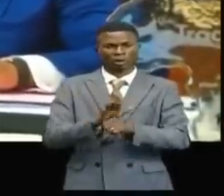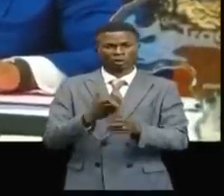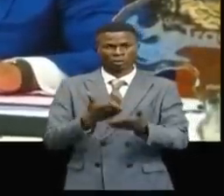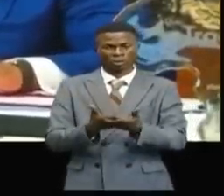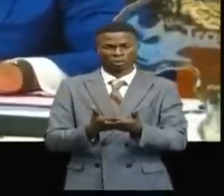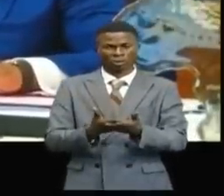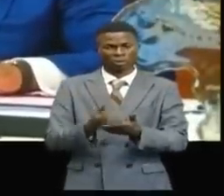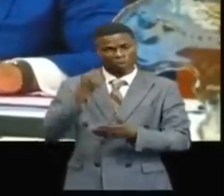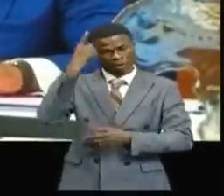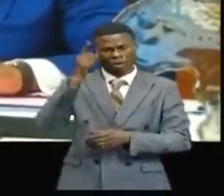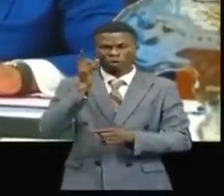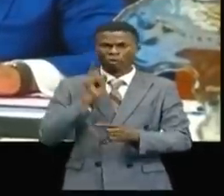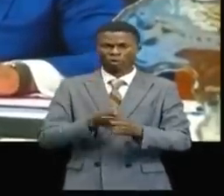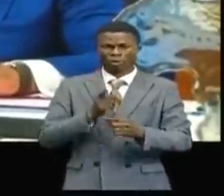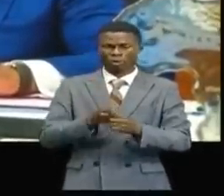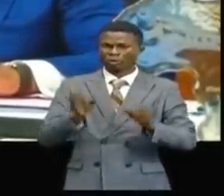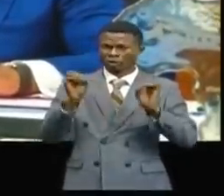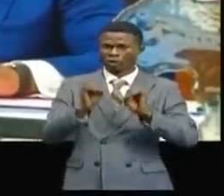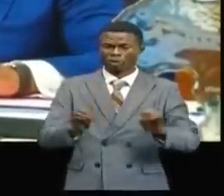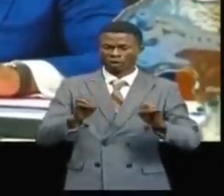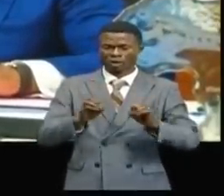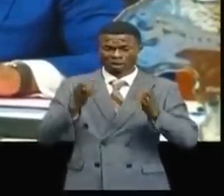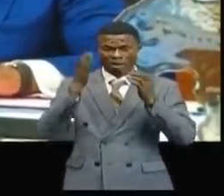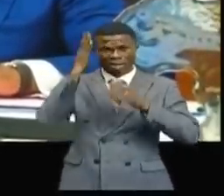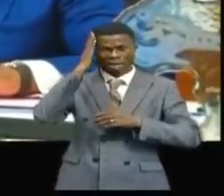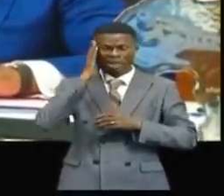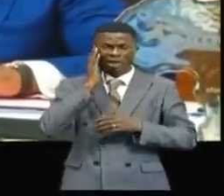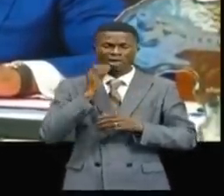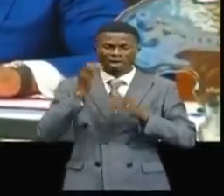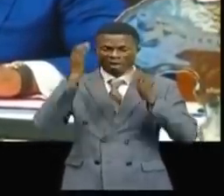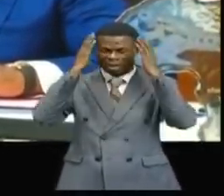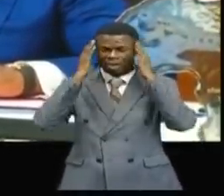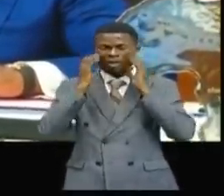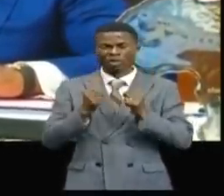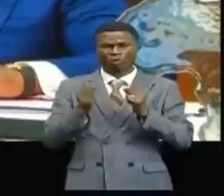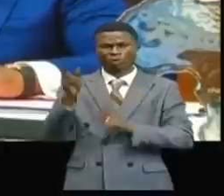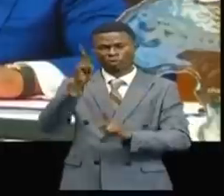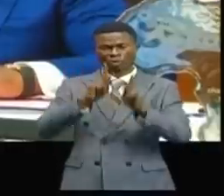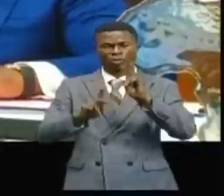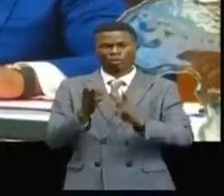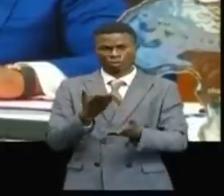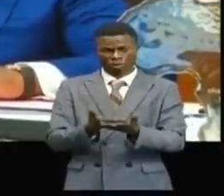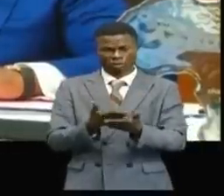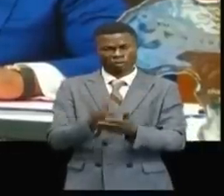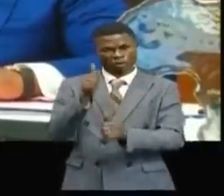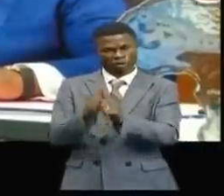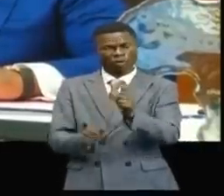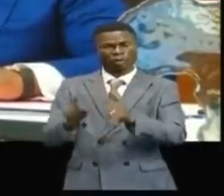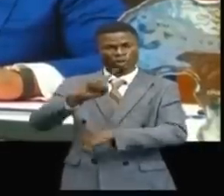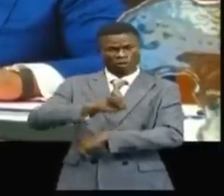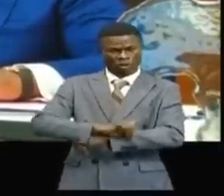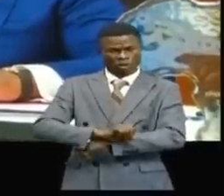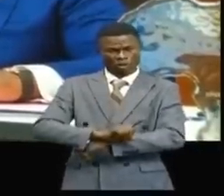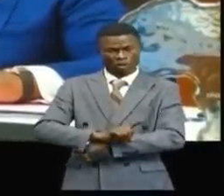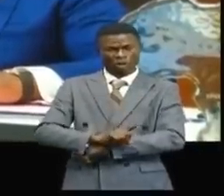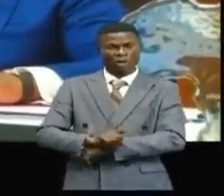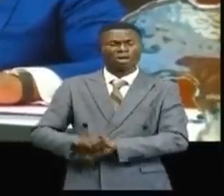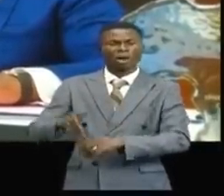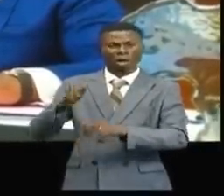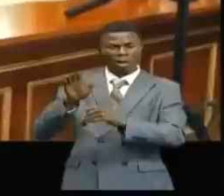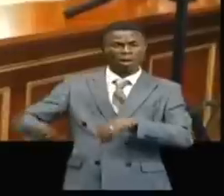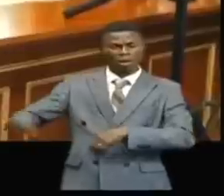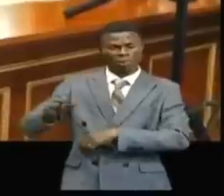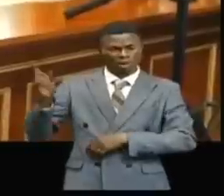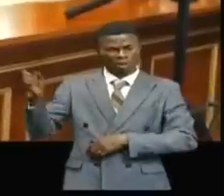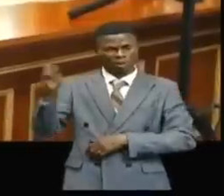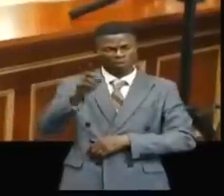grande incompréhension et désolation de notre peuple. Chaque jour, dans tous les coins du pays,